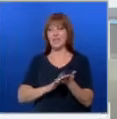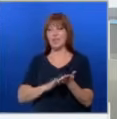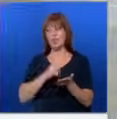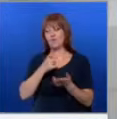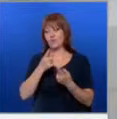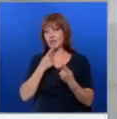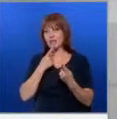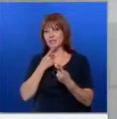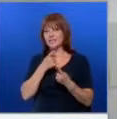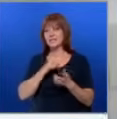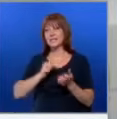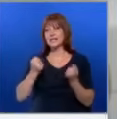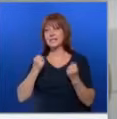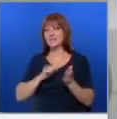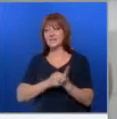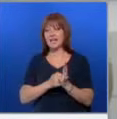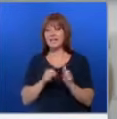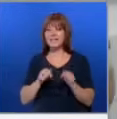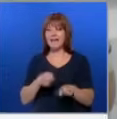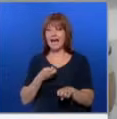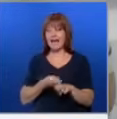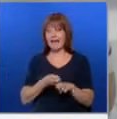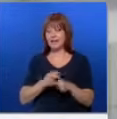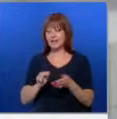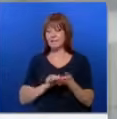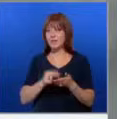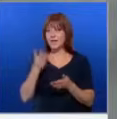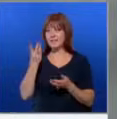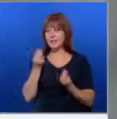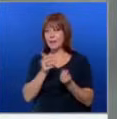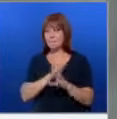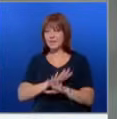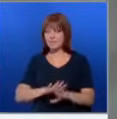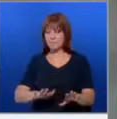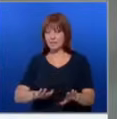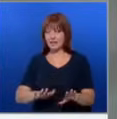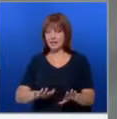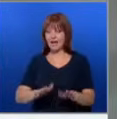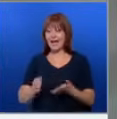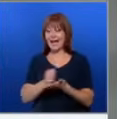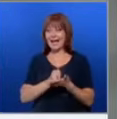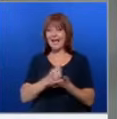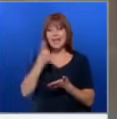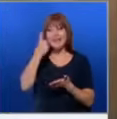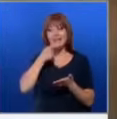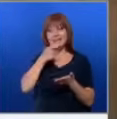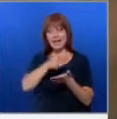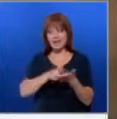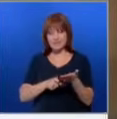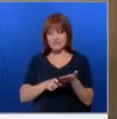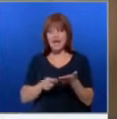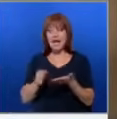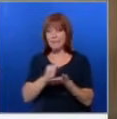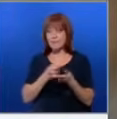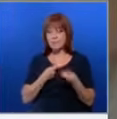касата. Сега лекарите изписват до 3 безплатни лекарства на хронично болен на една рецепта. Аптеките ги продават без надценка,